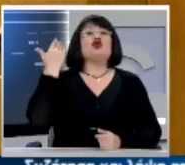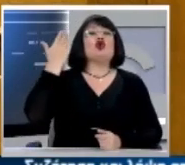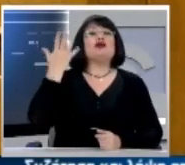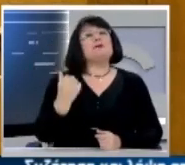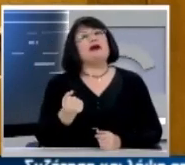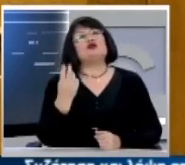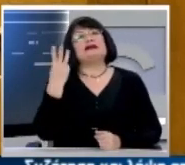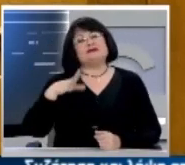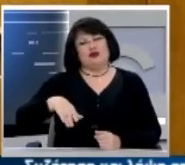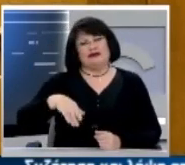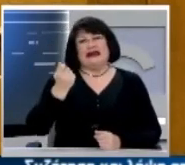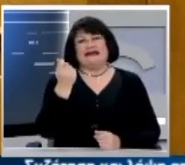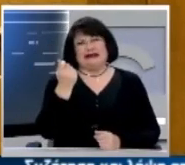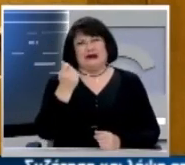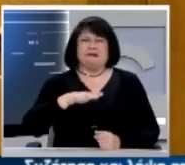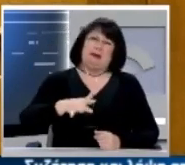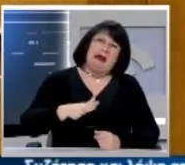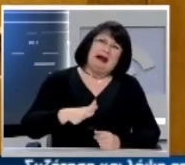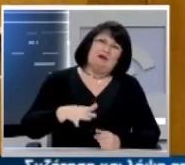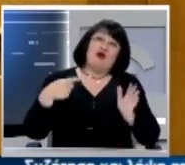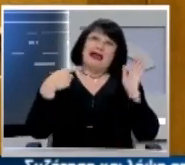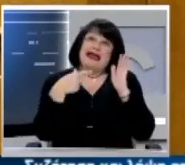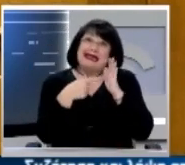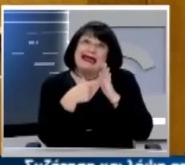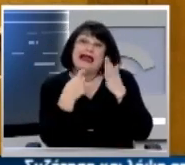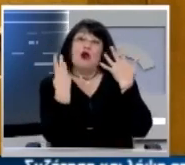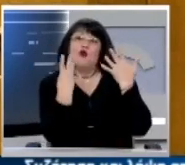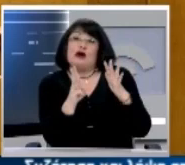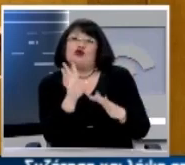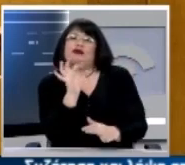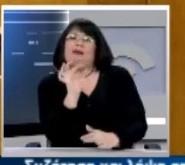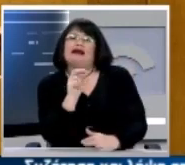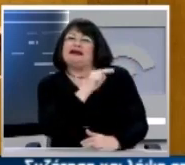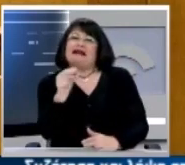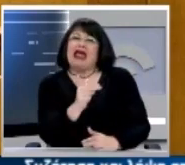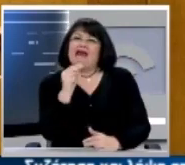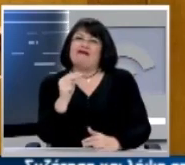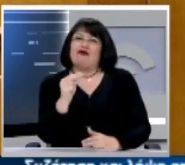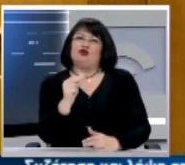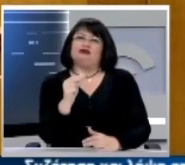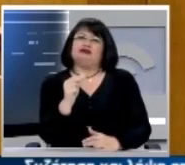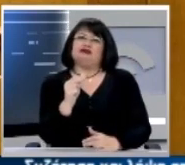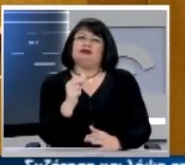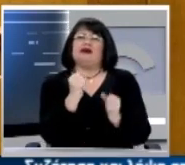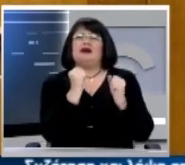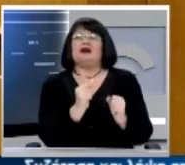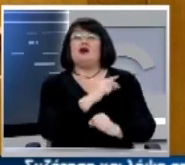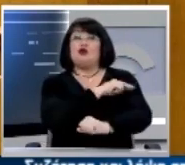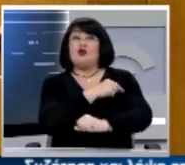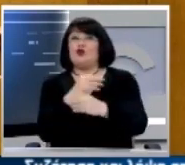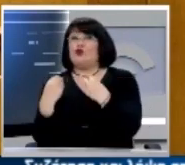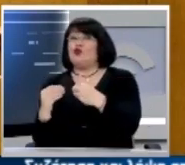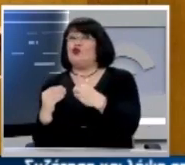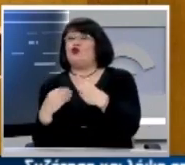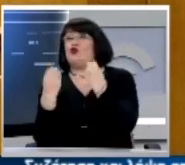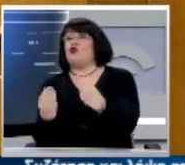καθορίστηκε με στρογγυλοποίηση στη δεκάδα, όλος τυχαίως, στα 1.930 ευρώ. Και